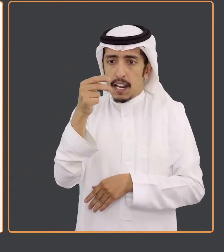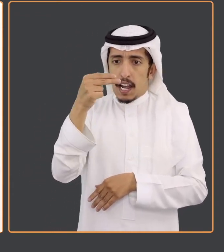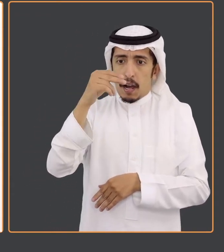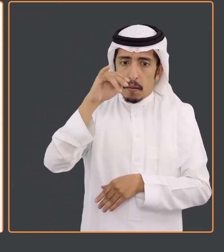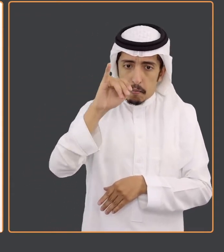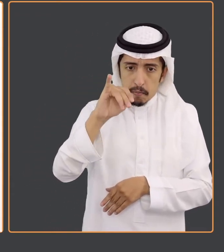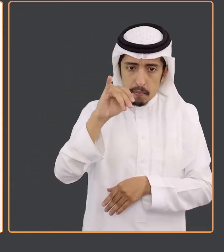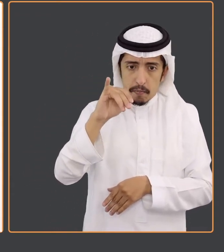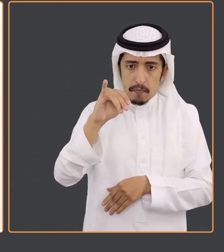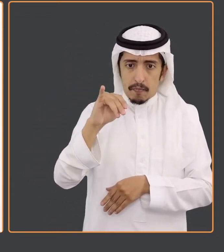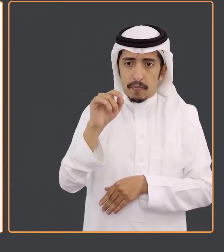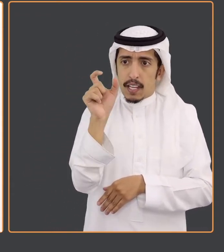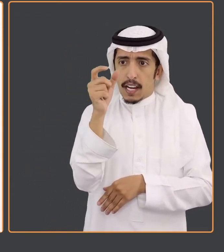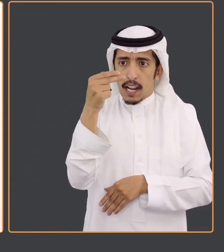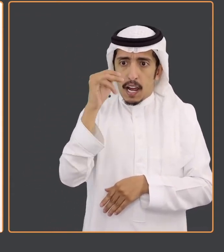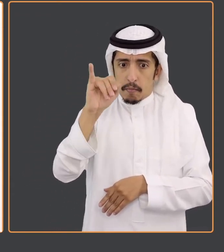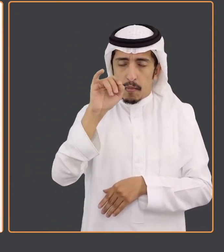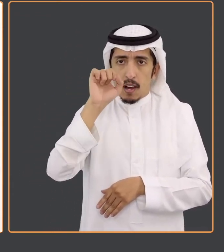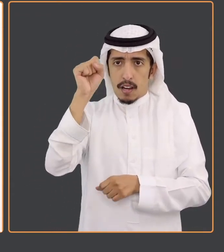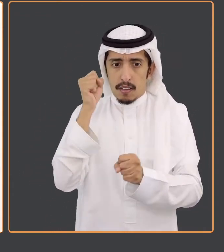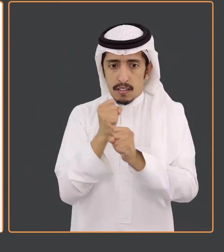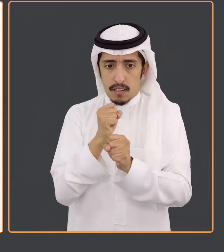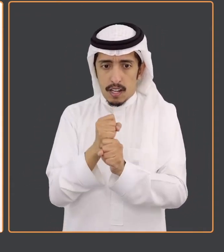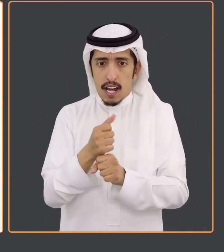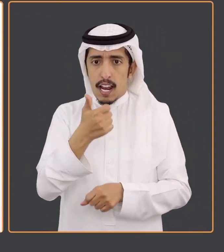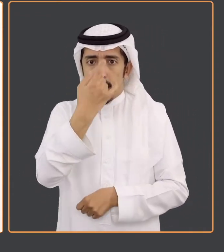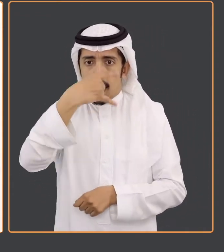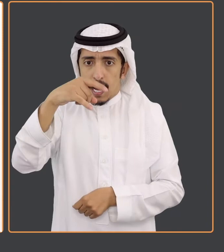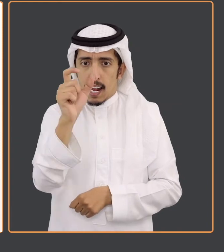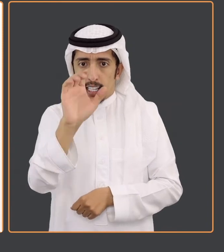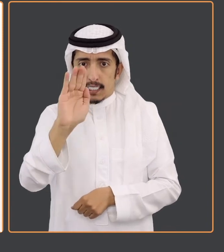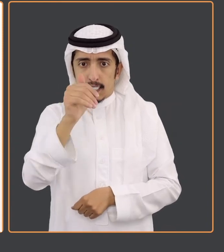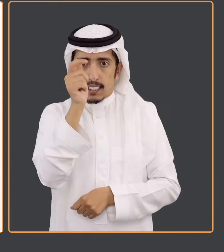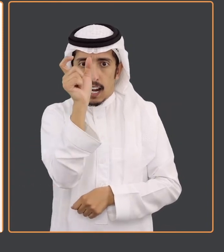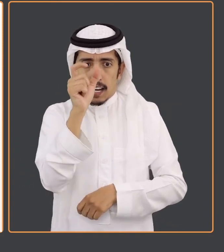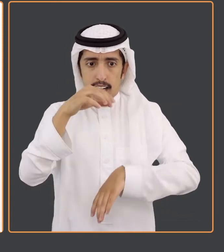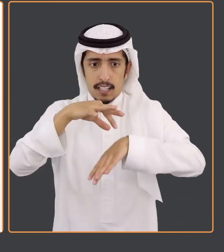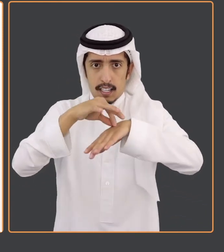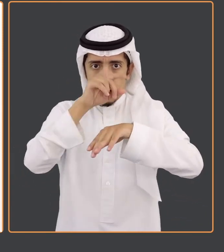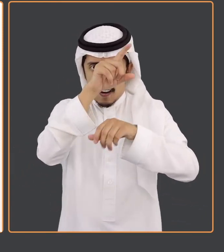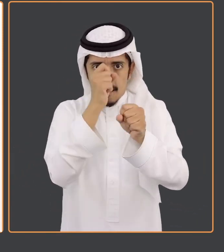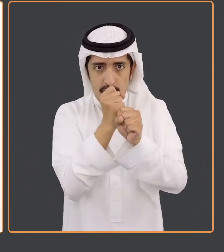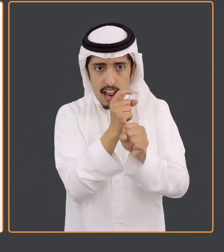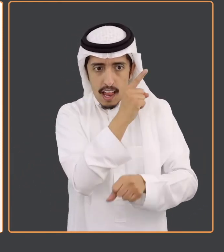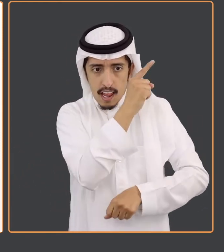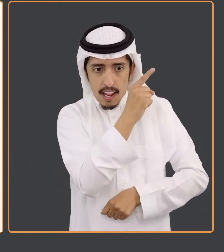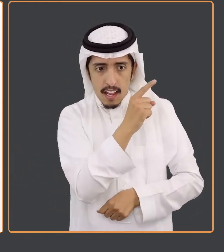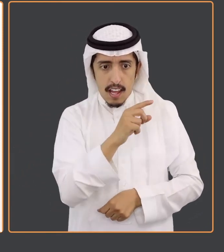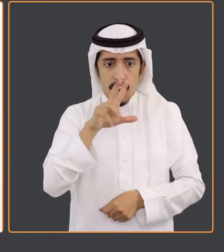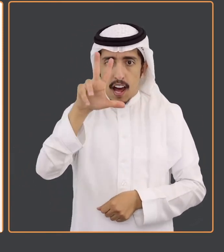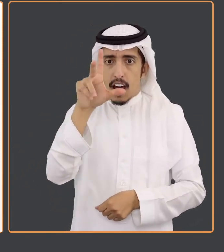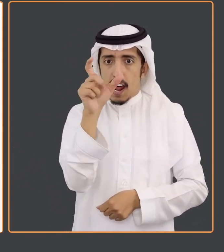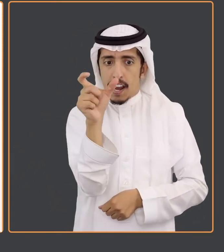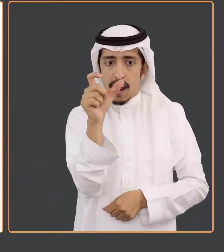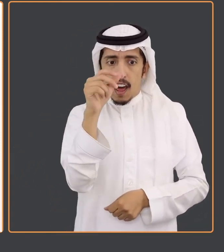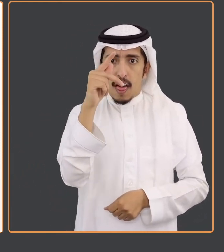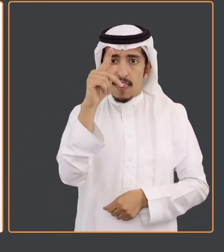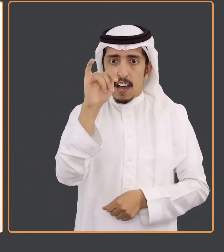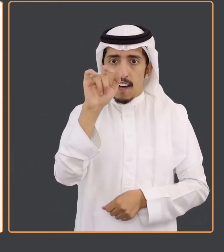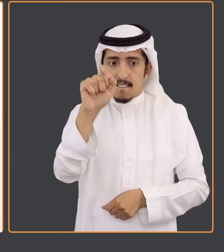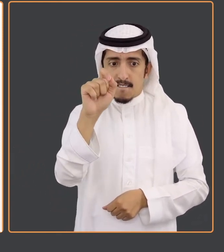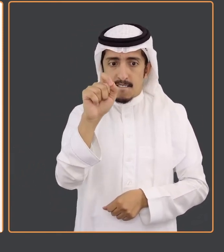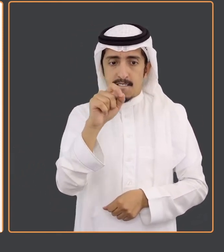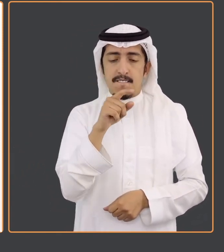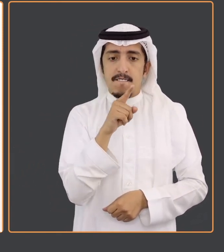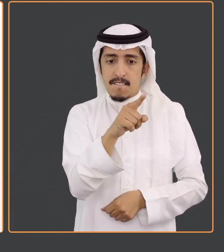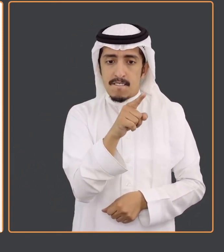نعمة هذا فعل المدح، الإنسان هذا هو الفاعل، النظيف، النظيف